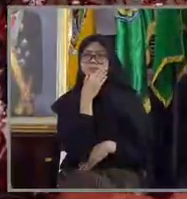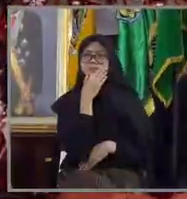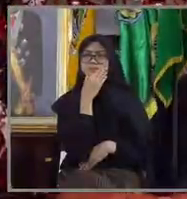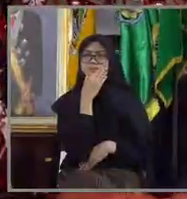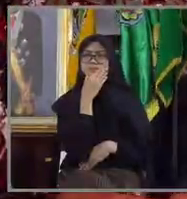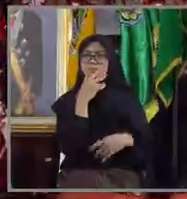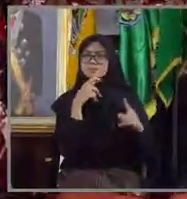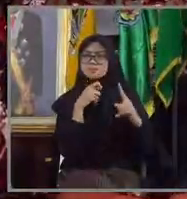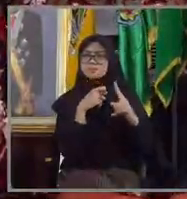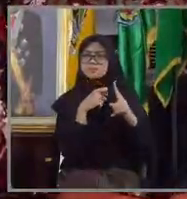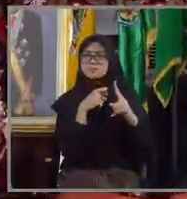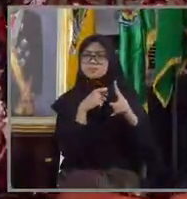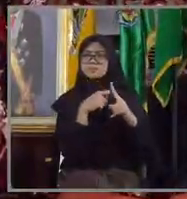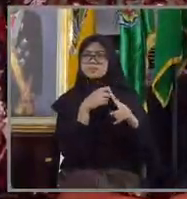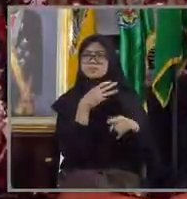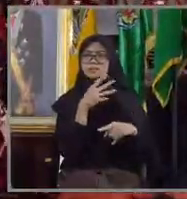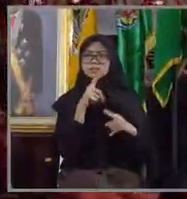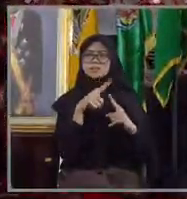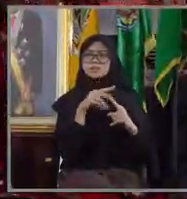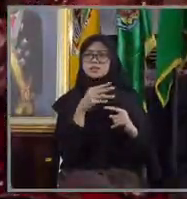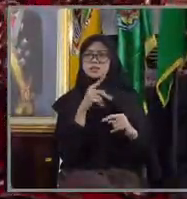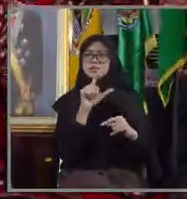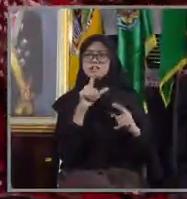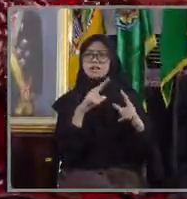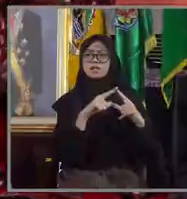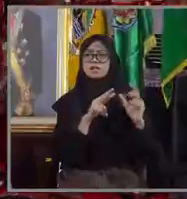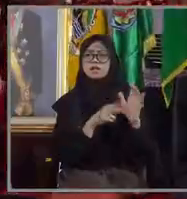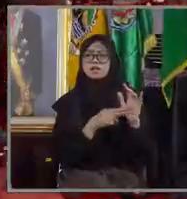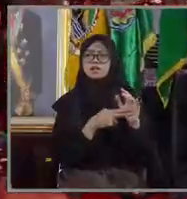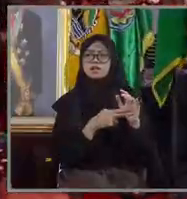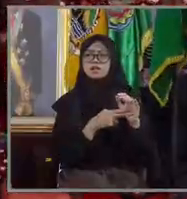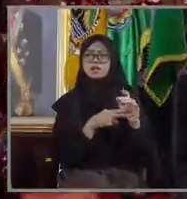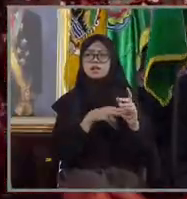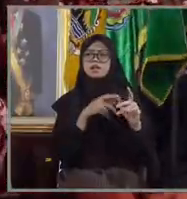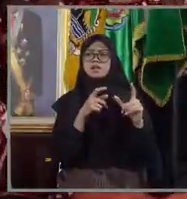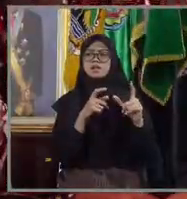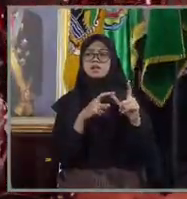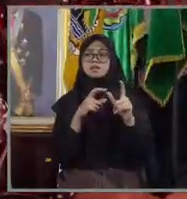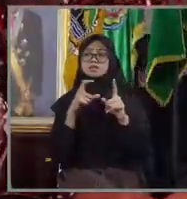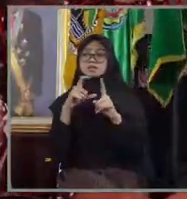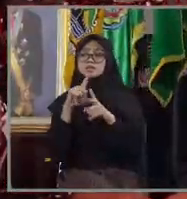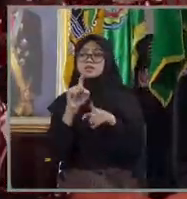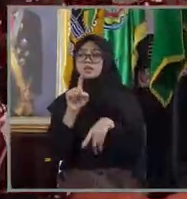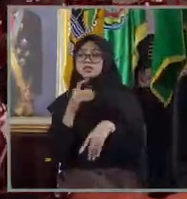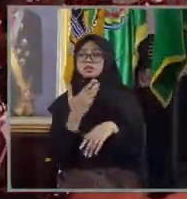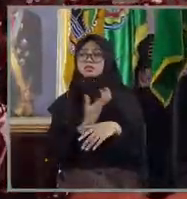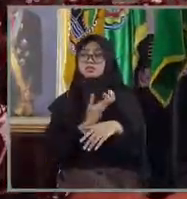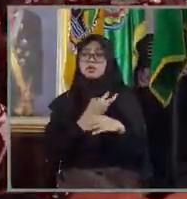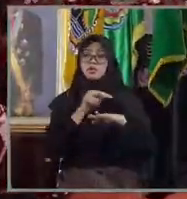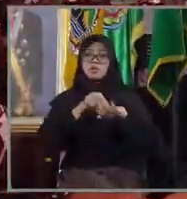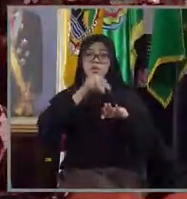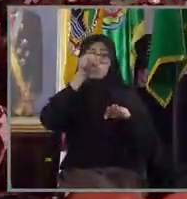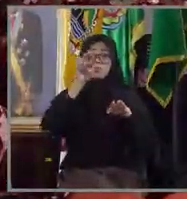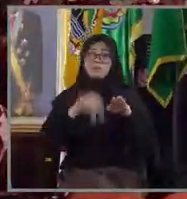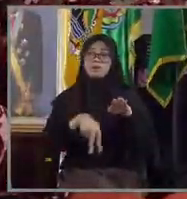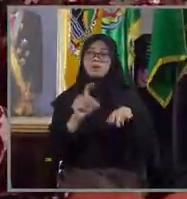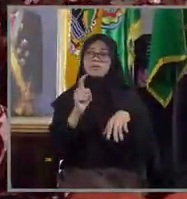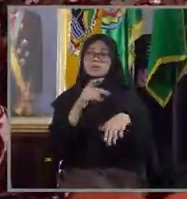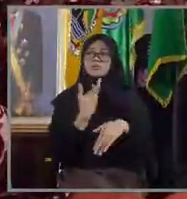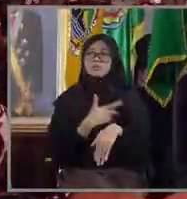Hai setelan setelan ed1 Muhammadiyah ke Thailand dia mau lomba kebersihan sekolah yang menarik adalah